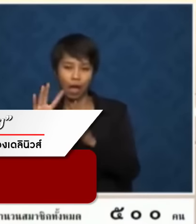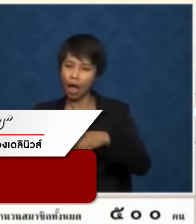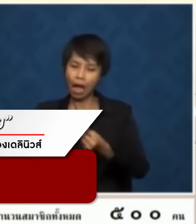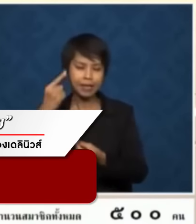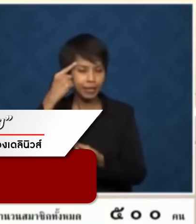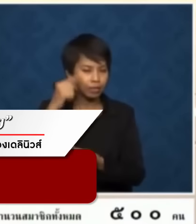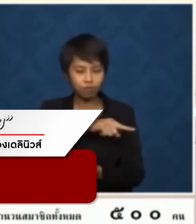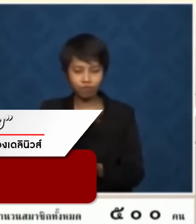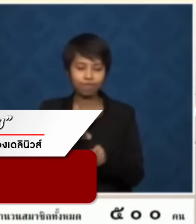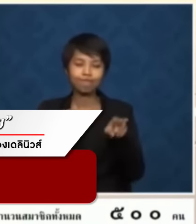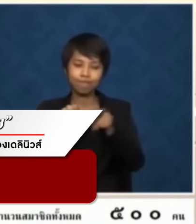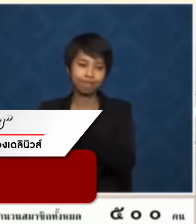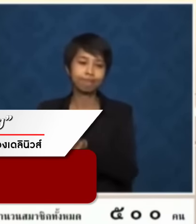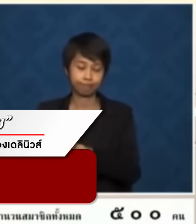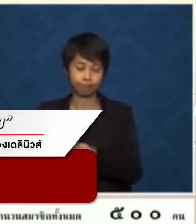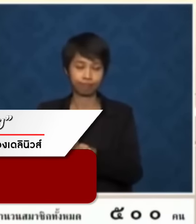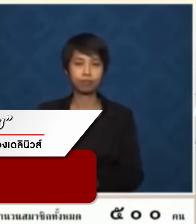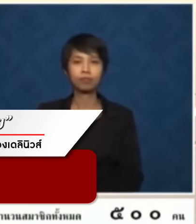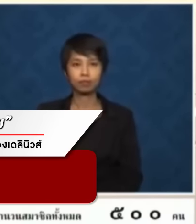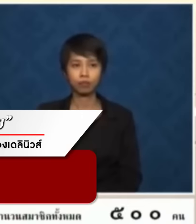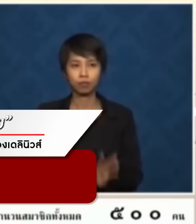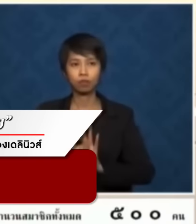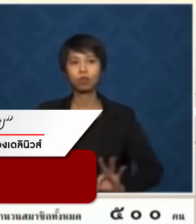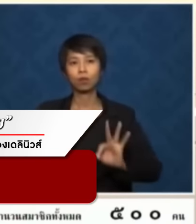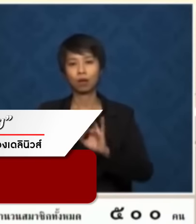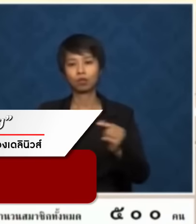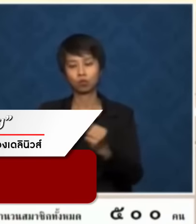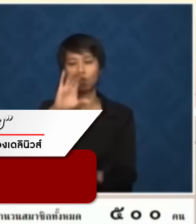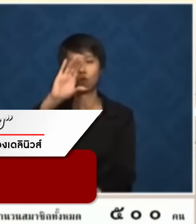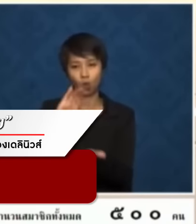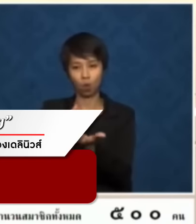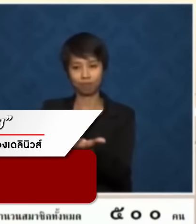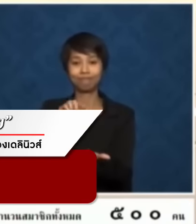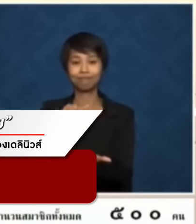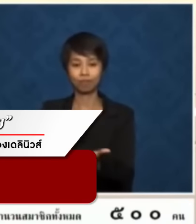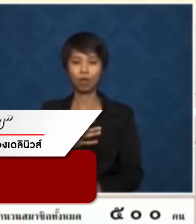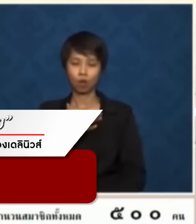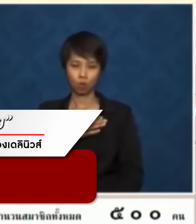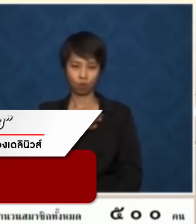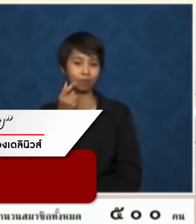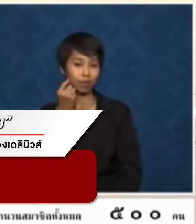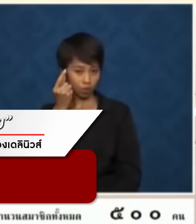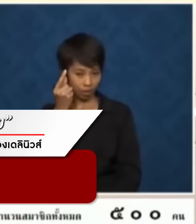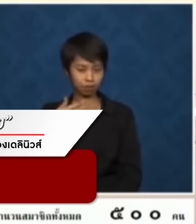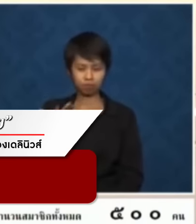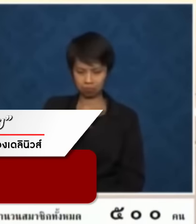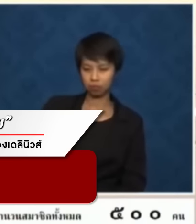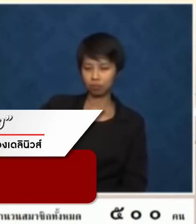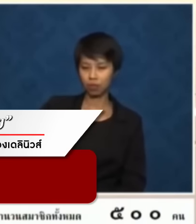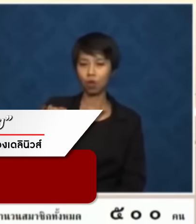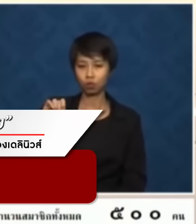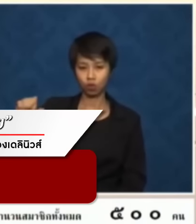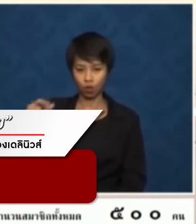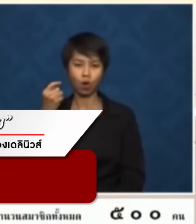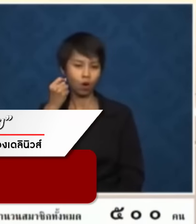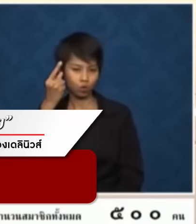วันเนี่ยนะครับก็เรียกว่ามีเวลานะครับเพื่อให้ทันตามกรอบ2เดือนลงเวลา2เดือนแล้วก็ใช้งบปี57